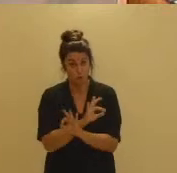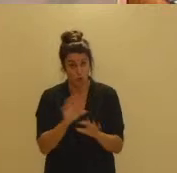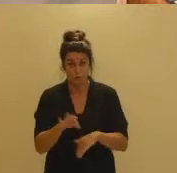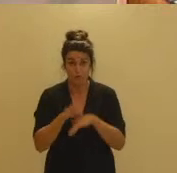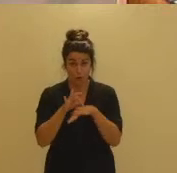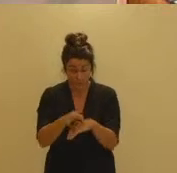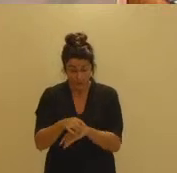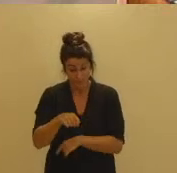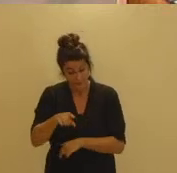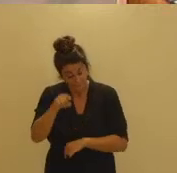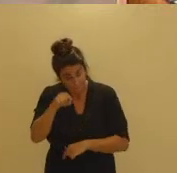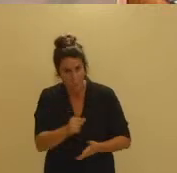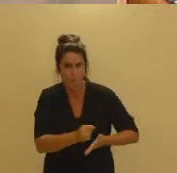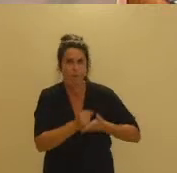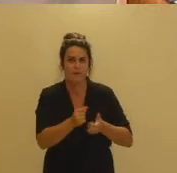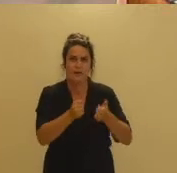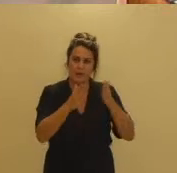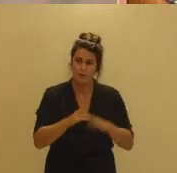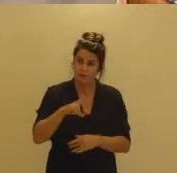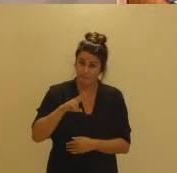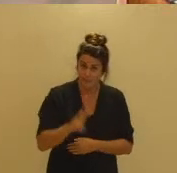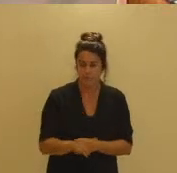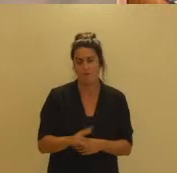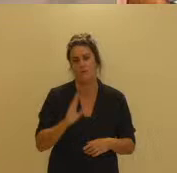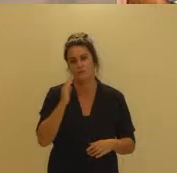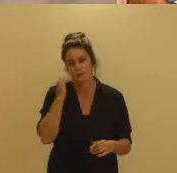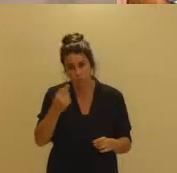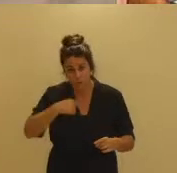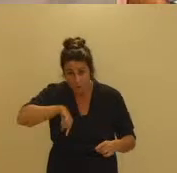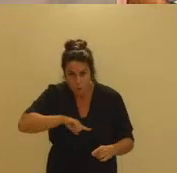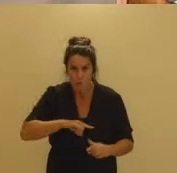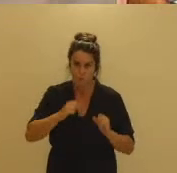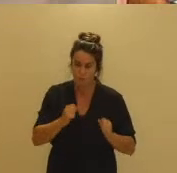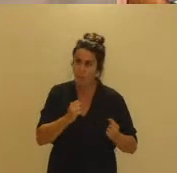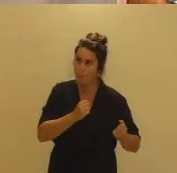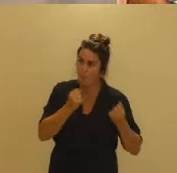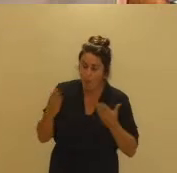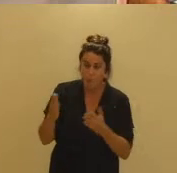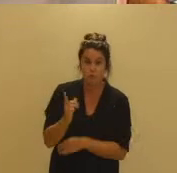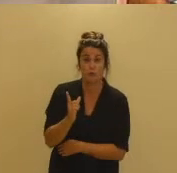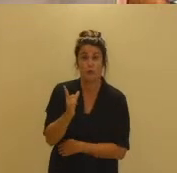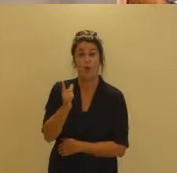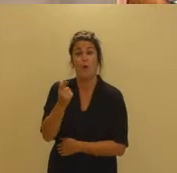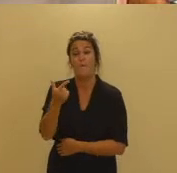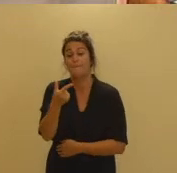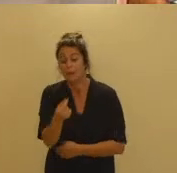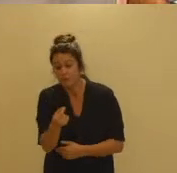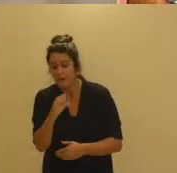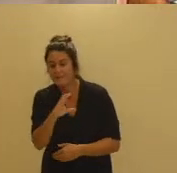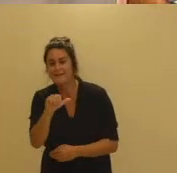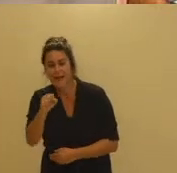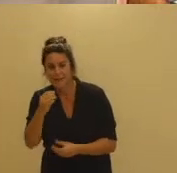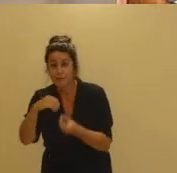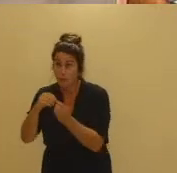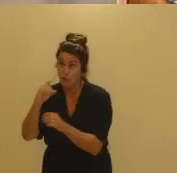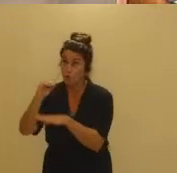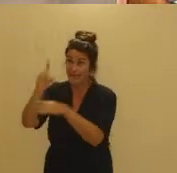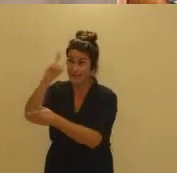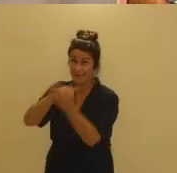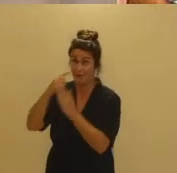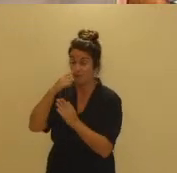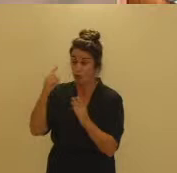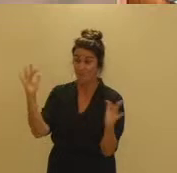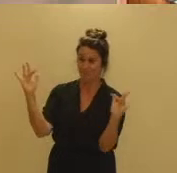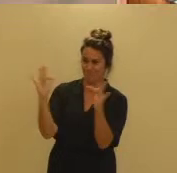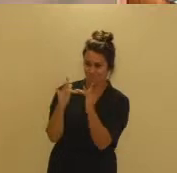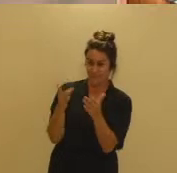cette porte d'entrée pour proposer au département un partenariat entre le CCAS et ses propres services parce qu'il nous semblait que